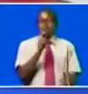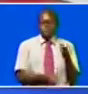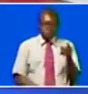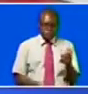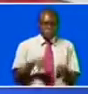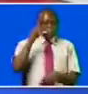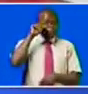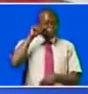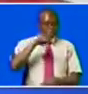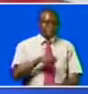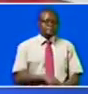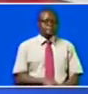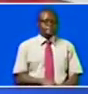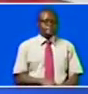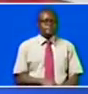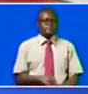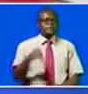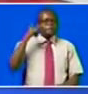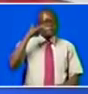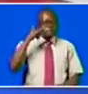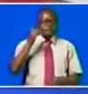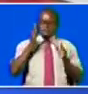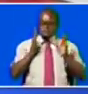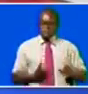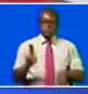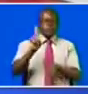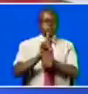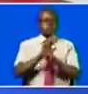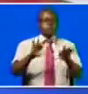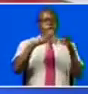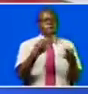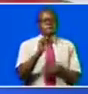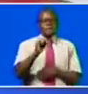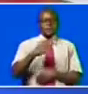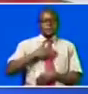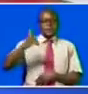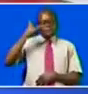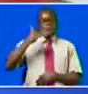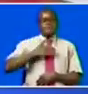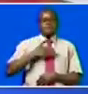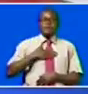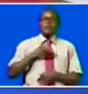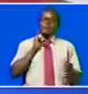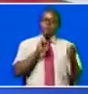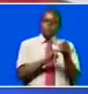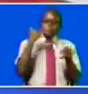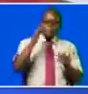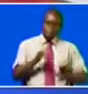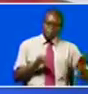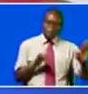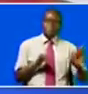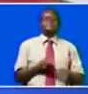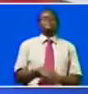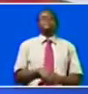anatoka Mombasa. Anasema simu ni ya mtu binafsi na si ya jamii. Yangu ni yangu na yake ni yake. Sina shughuli nayo. Kwa